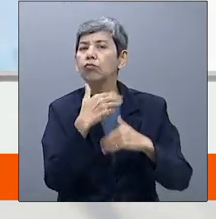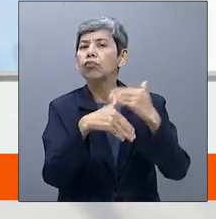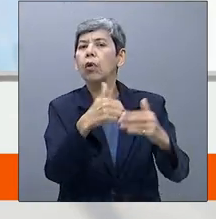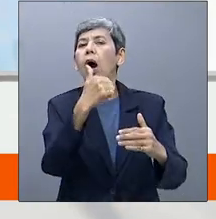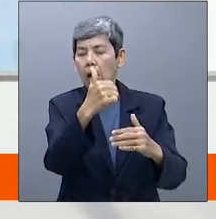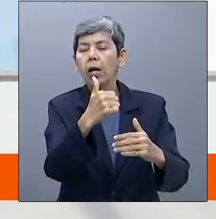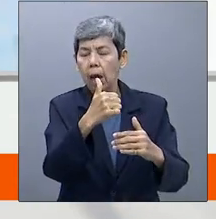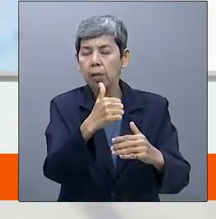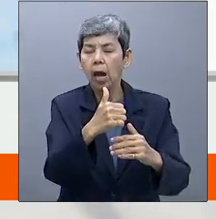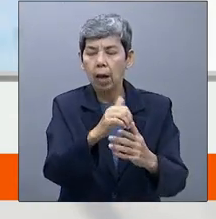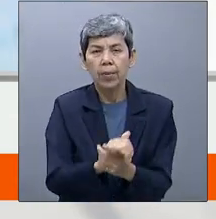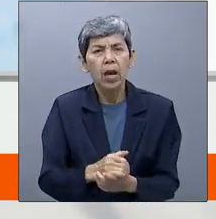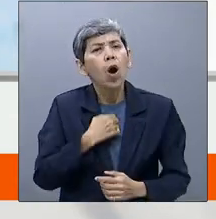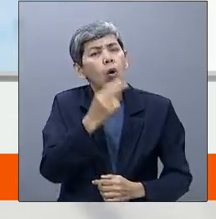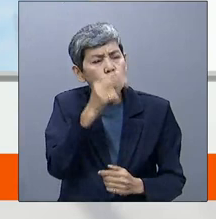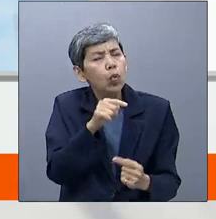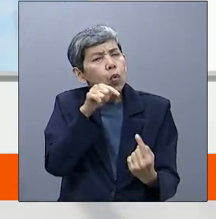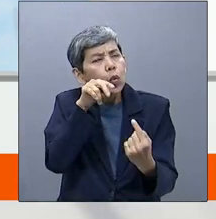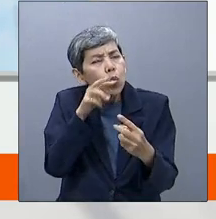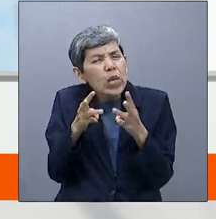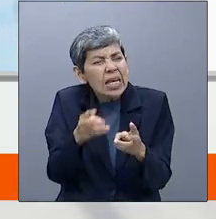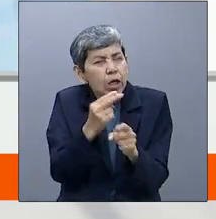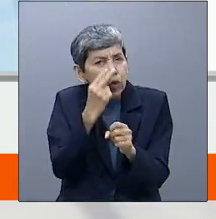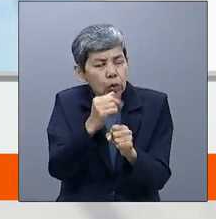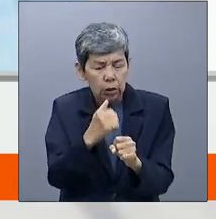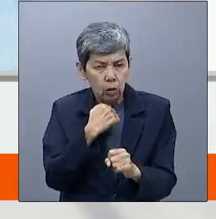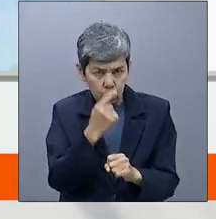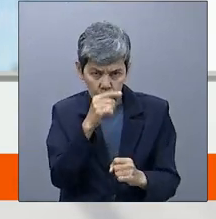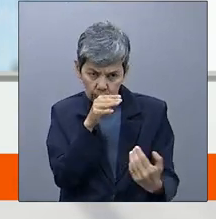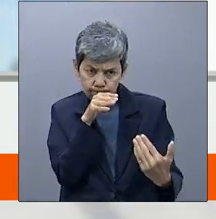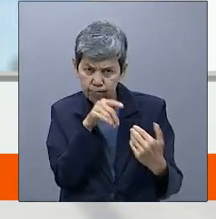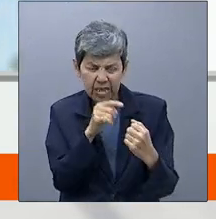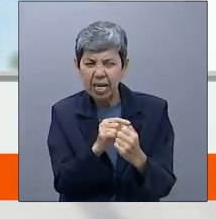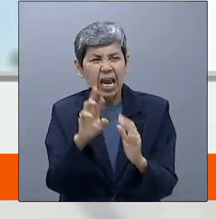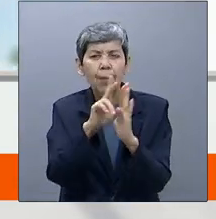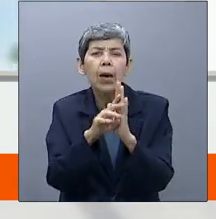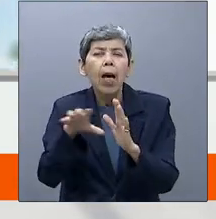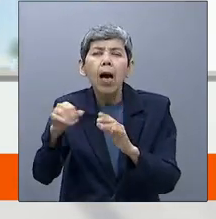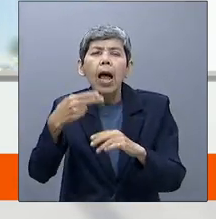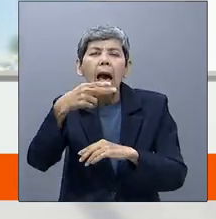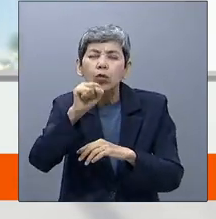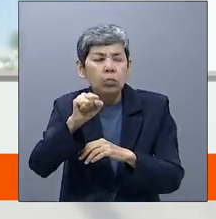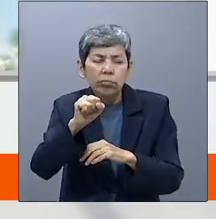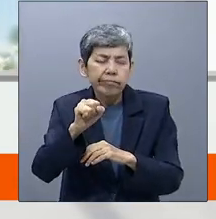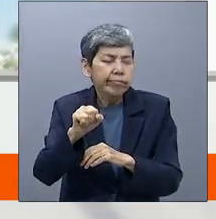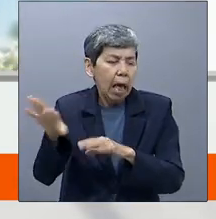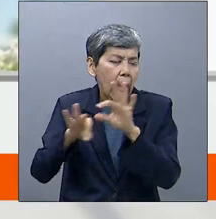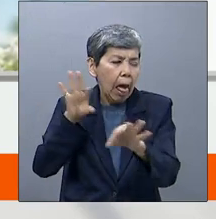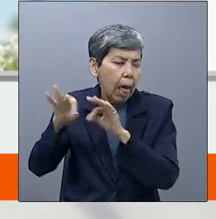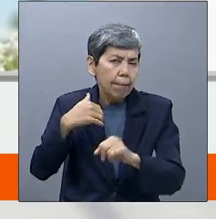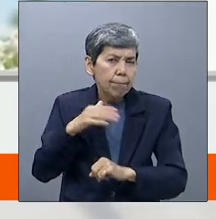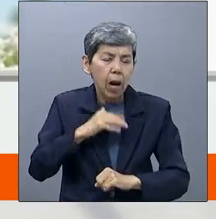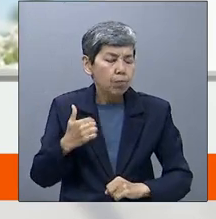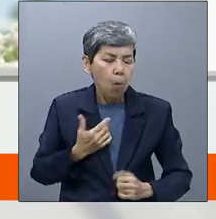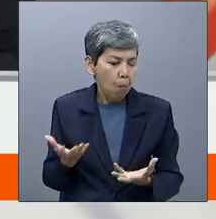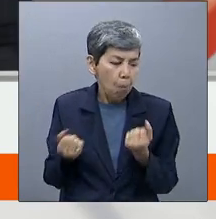ไหมนะเพราะฉะนั้นมันต้องขอโทษนิดนึงตรงนี้เลยมันต้องปิดนะ ต้องปิดหลักสูตรนะคะ ผมไม่รับเข้ามาเล